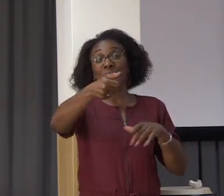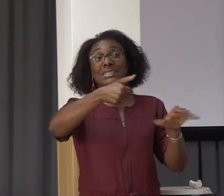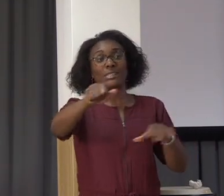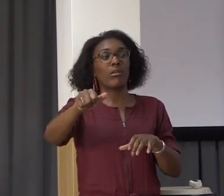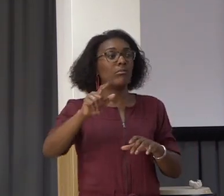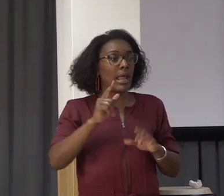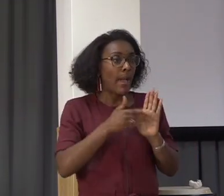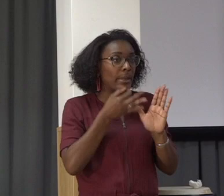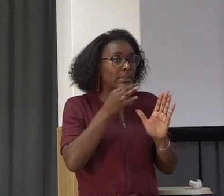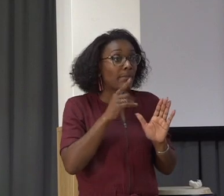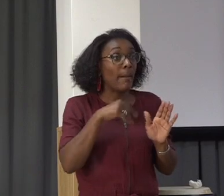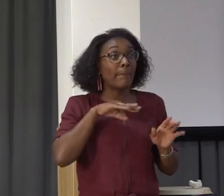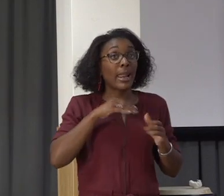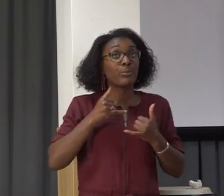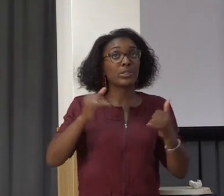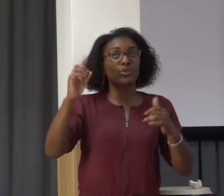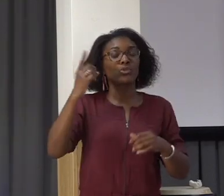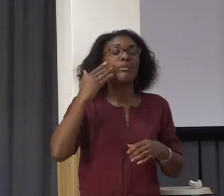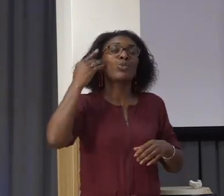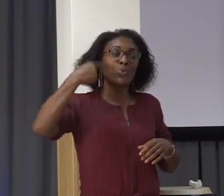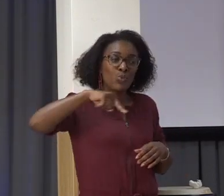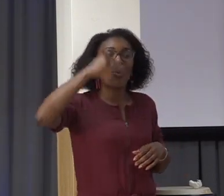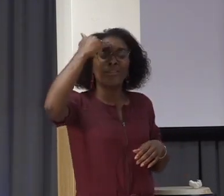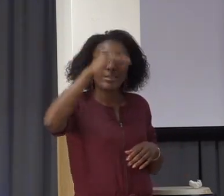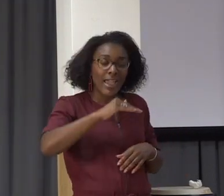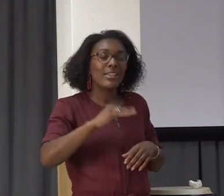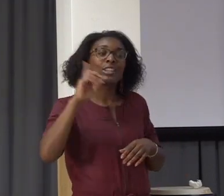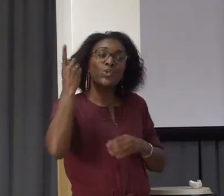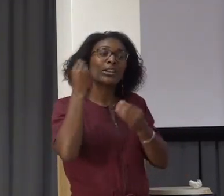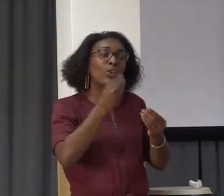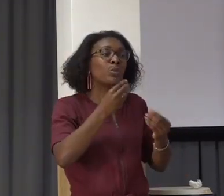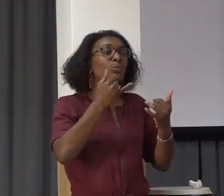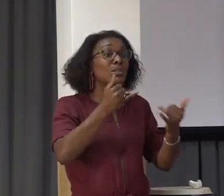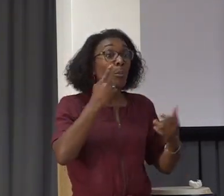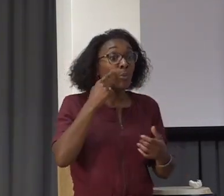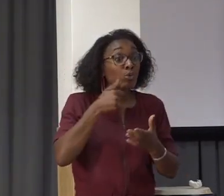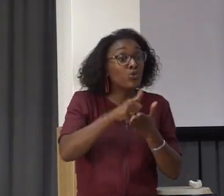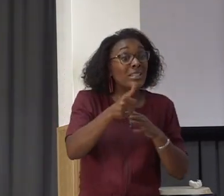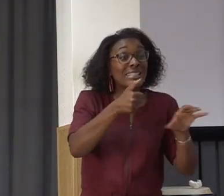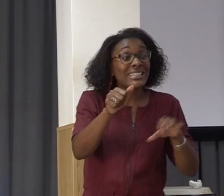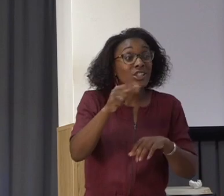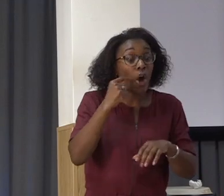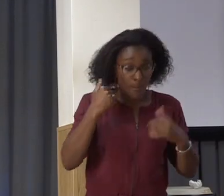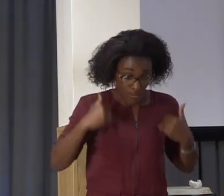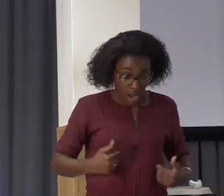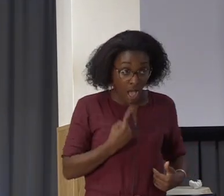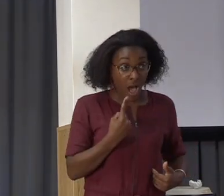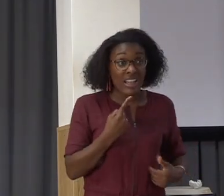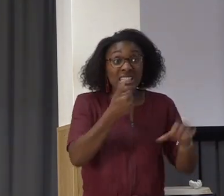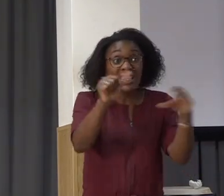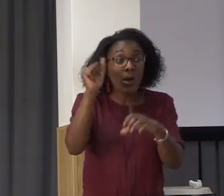nous savons que c'est ça qui a fait la différence. Il n'aurait pas pu faire ça tout seul. Et il a libéré Israël.